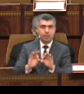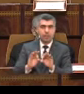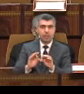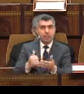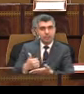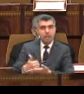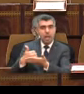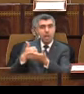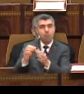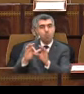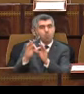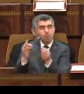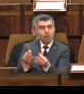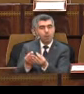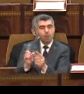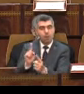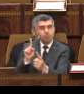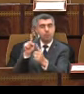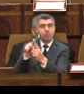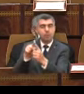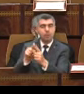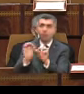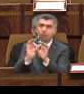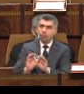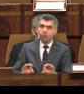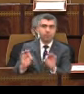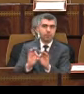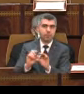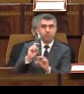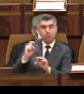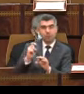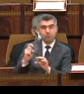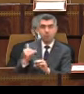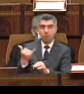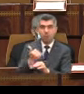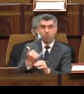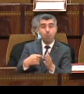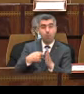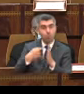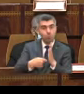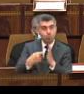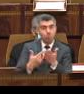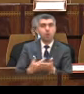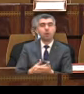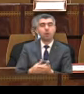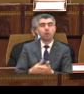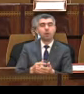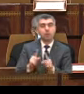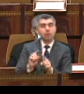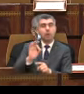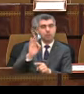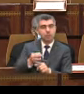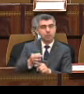المباشر للاسر اللي عندهم الاعاقه مازال ما دارش، وهذا كان فيه مشروع وكان فيه